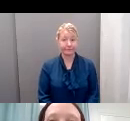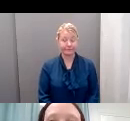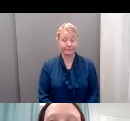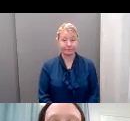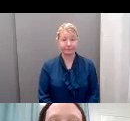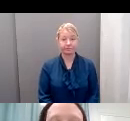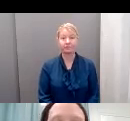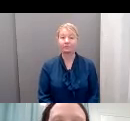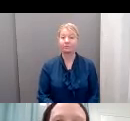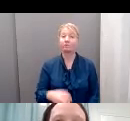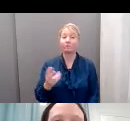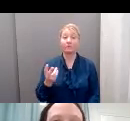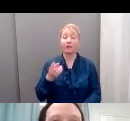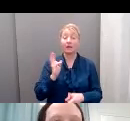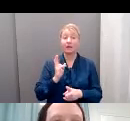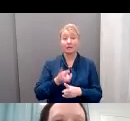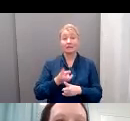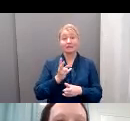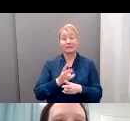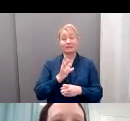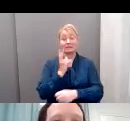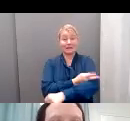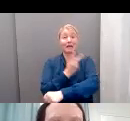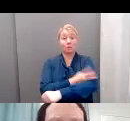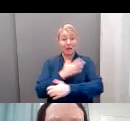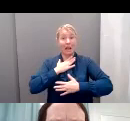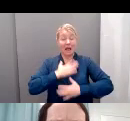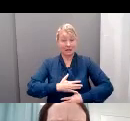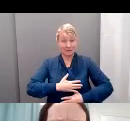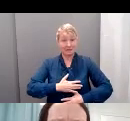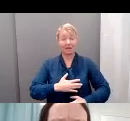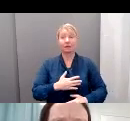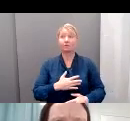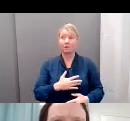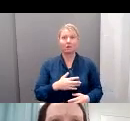Den sexuella hälsan påverkas av flera faktorer.